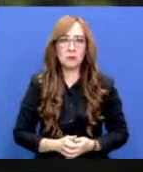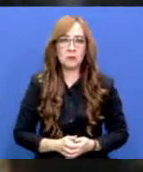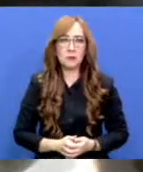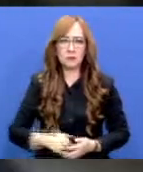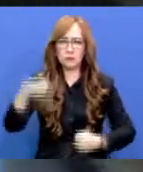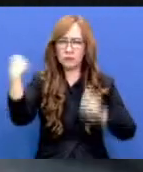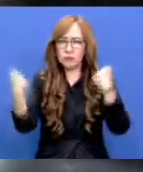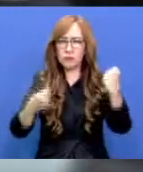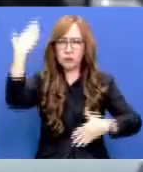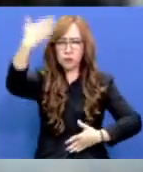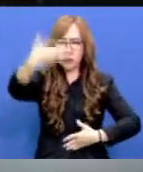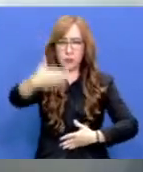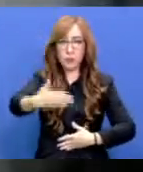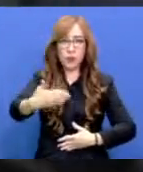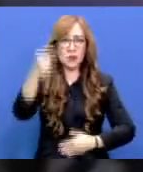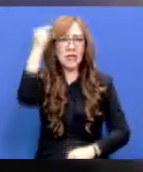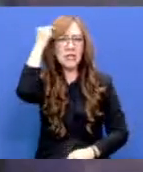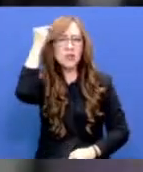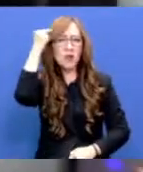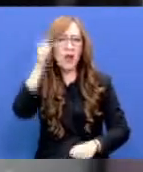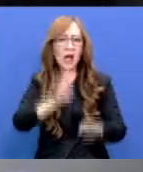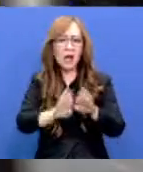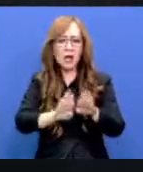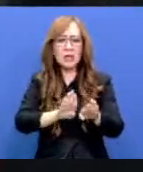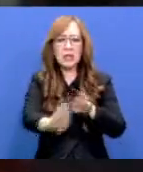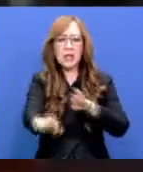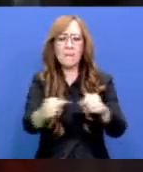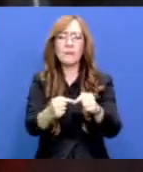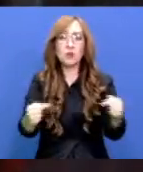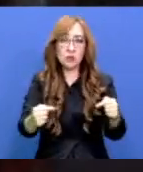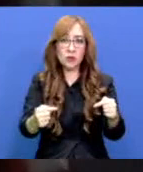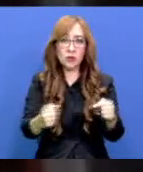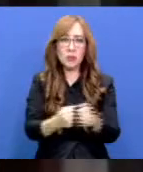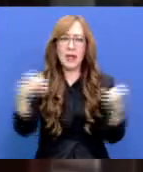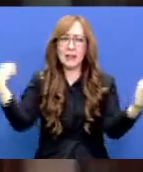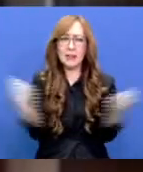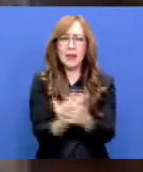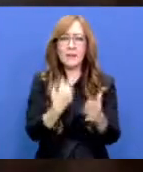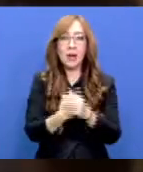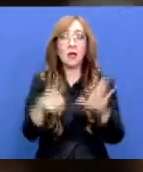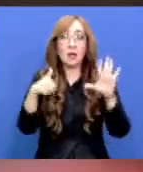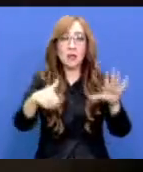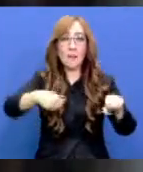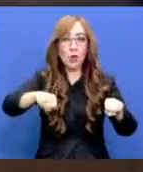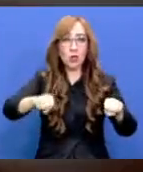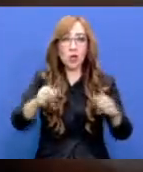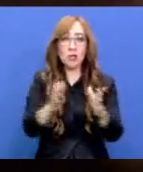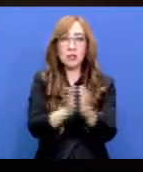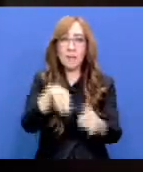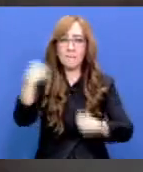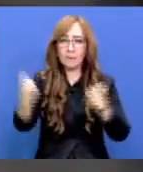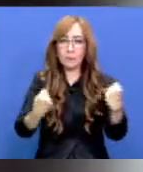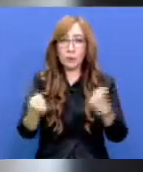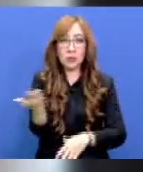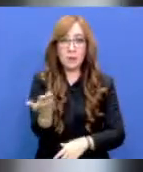Bus penumpang Eva Star diduga mengalami remblong dan menabrak 6 motor dan minibus di gerbang tol pelabuhan Bakauheni,